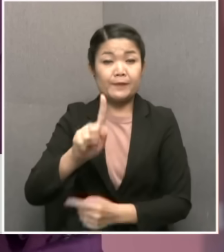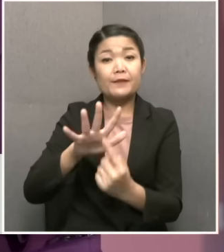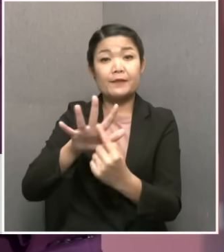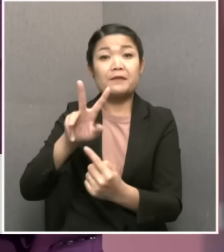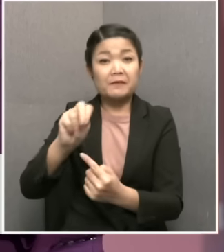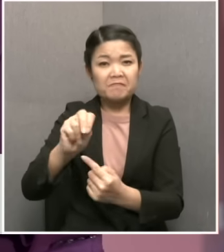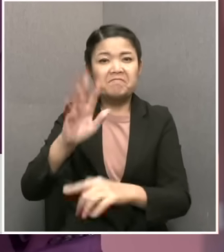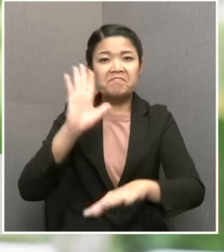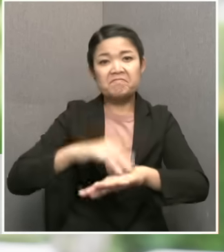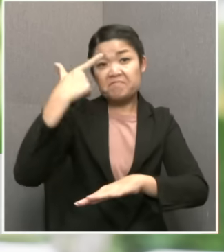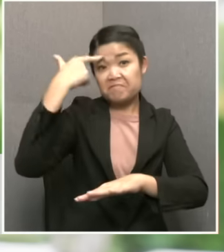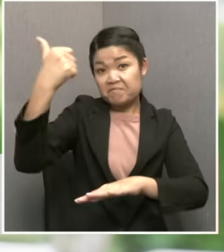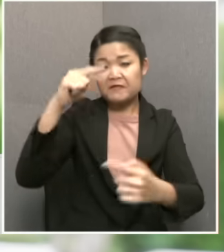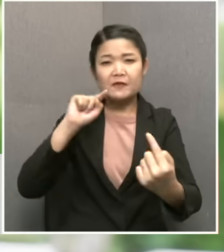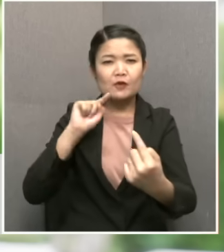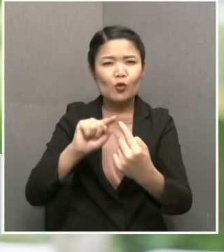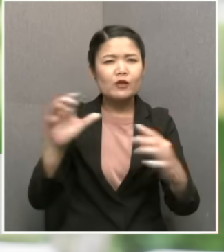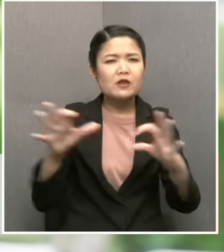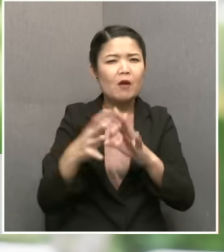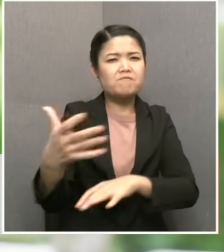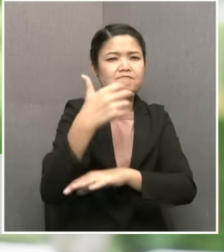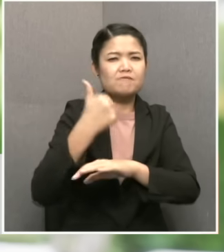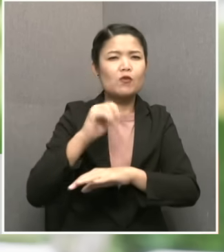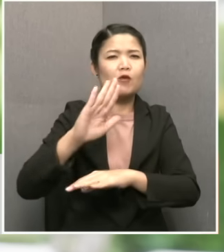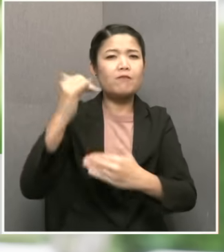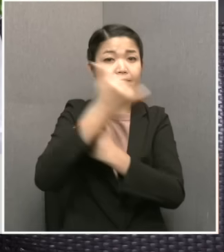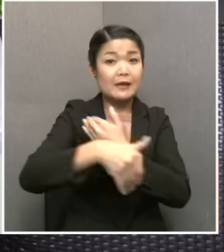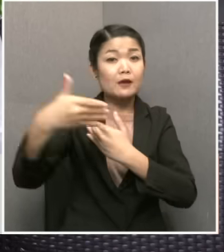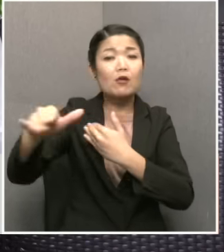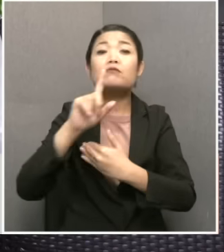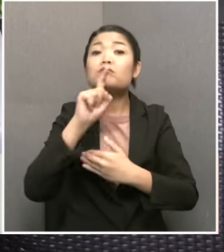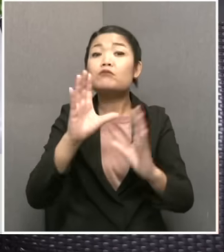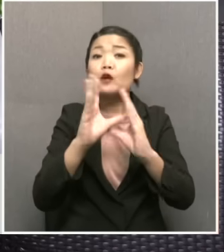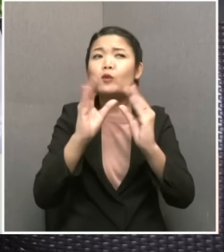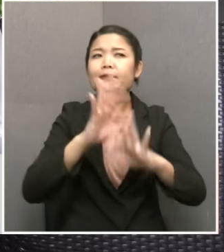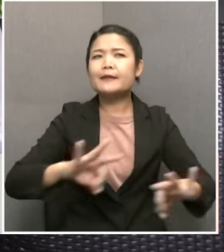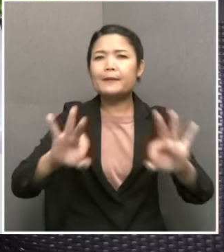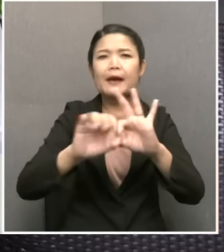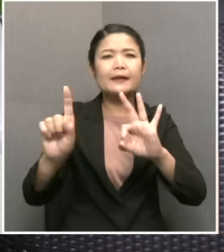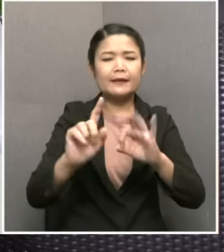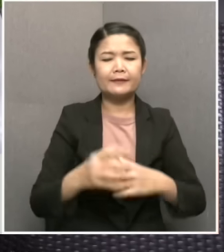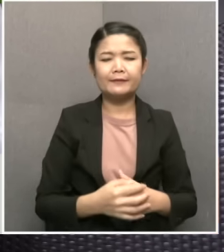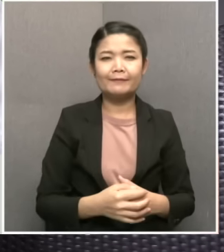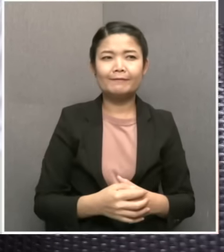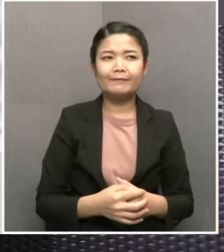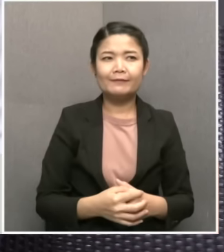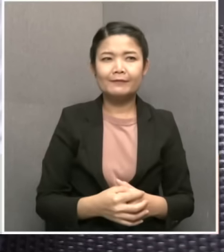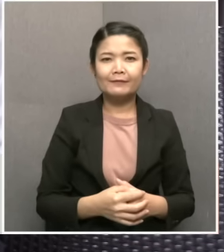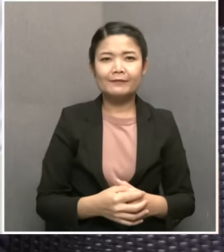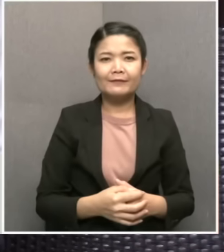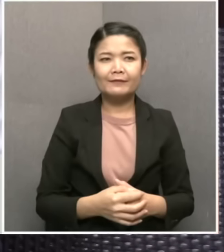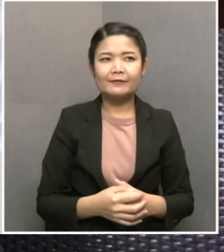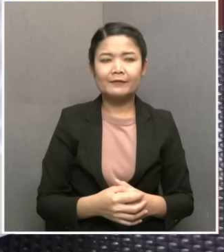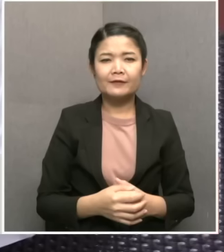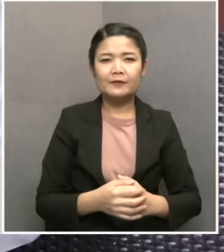และการต่างประเทศครับการประชุมครั้งนี้มีความสำคัญอย่างไรบ้างครับอาจารย ์มันเป็นการเปิดประเด็นการเมืองเศ